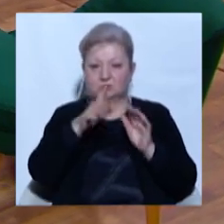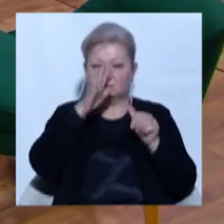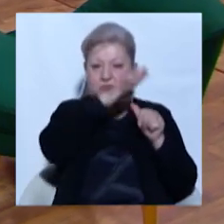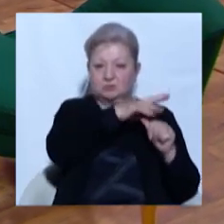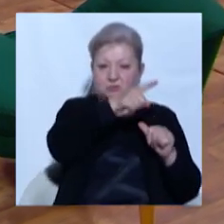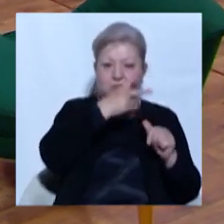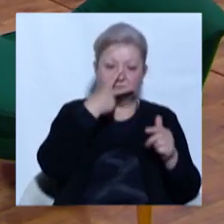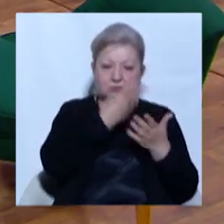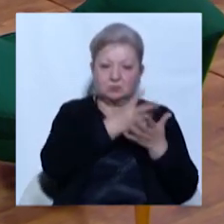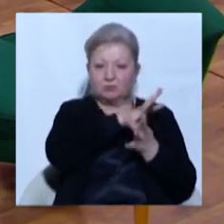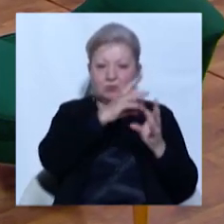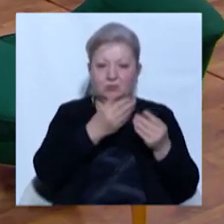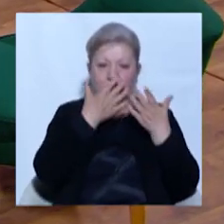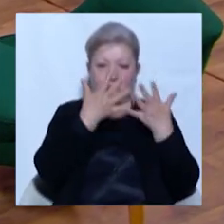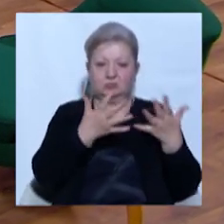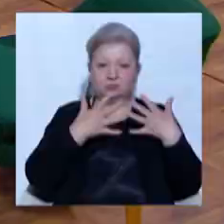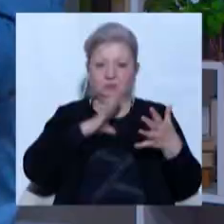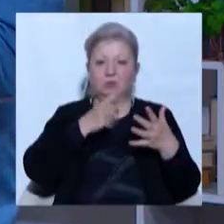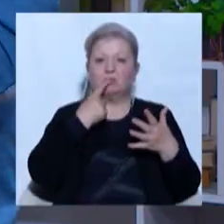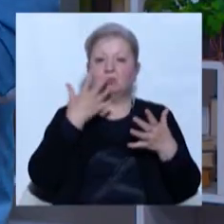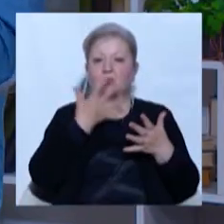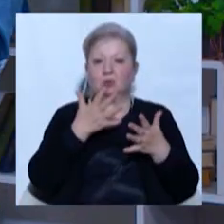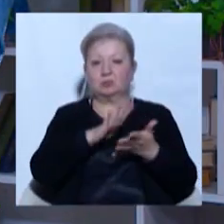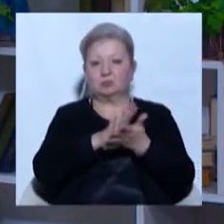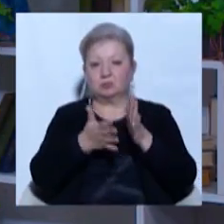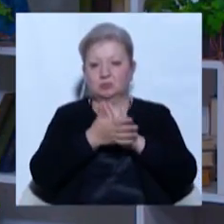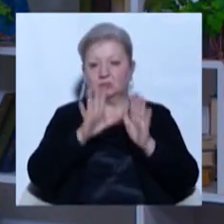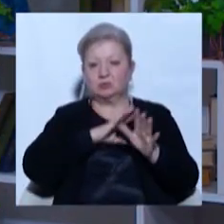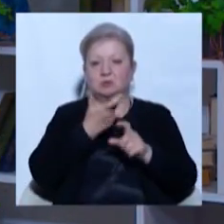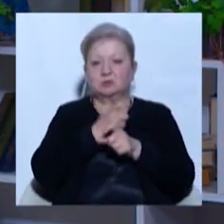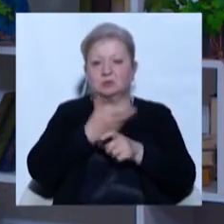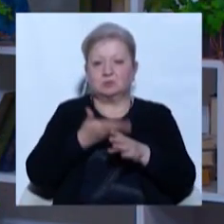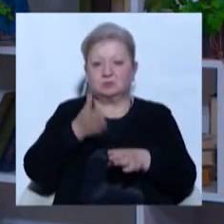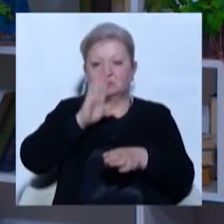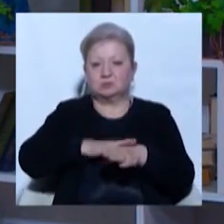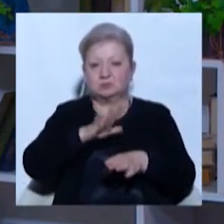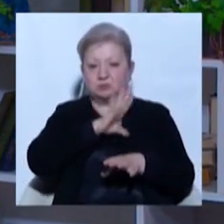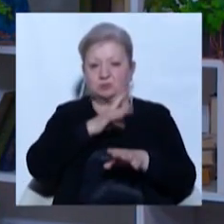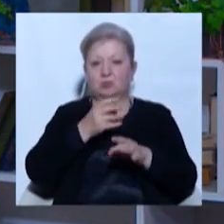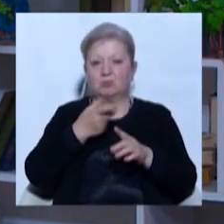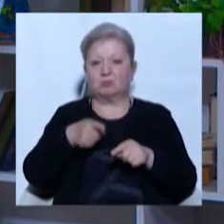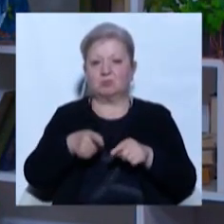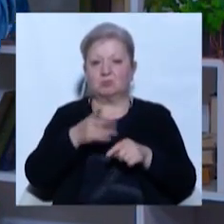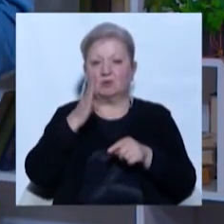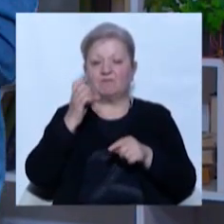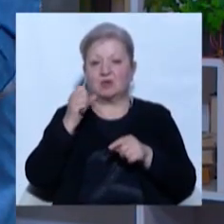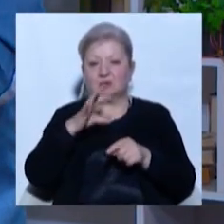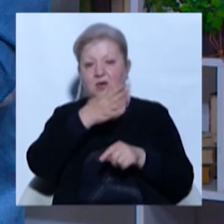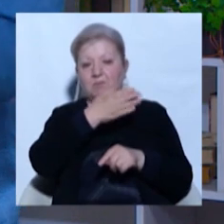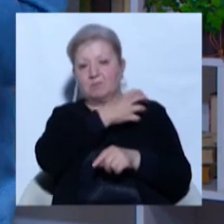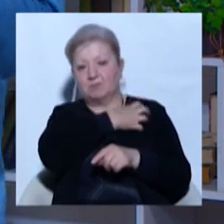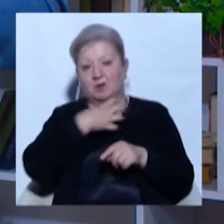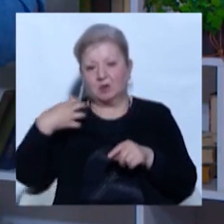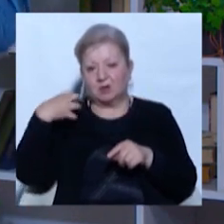ყველაფერზე თვალსაჩინო იყო. პოლიტიკური მდგომარეობა იმდენად ძიმე იყო, რომ ვახტანგს უკვე სხვა გზა აღარ ჩებოდა თუ არა აჯანყებისა,